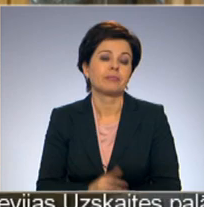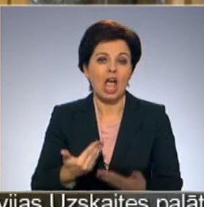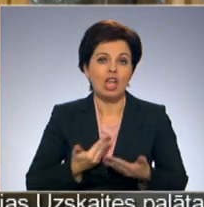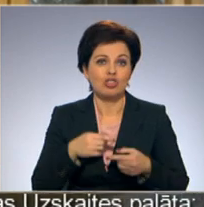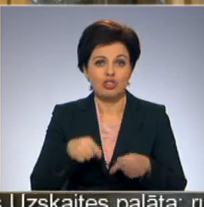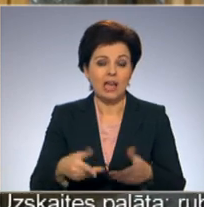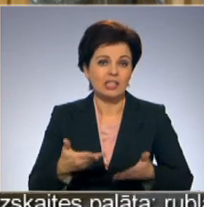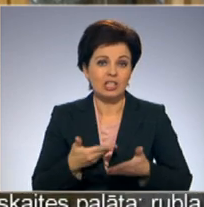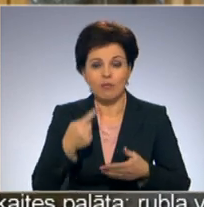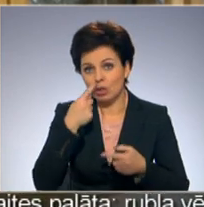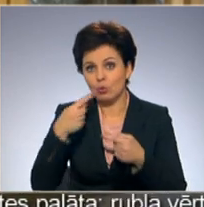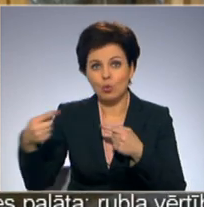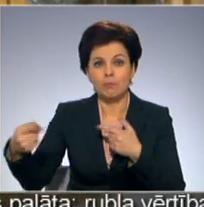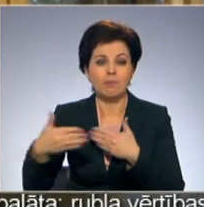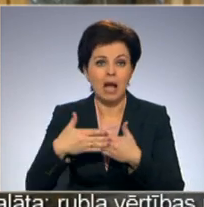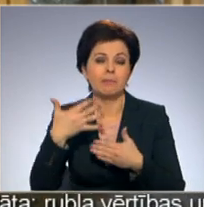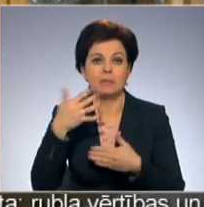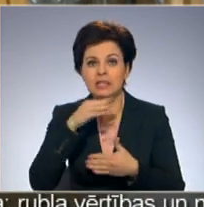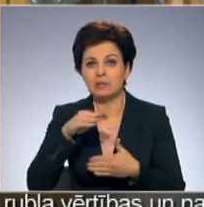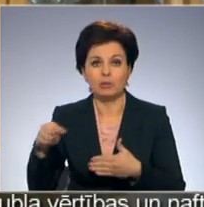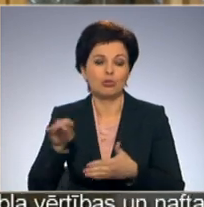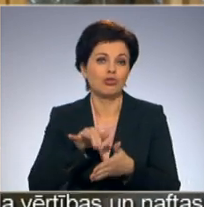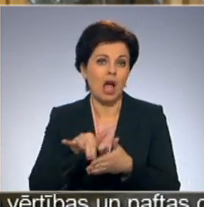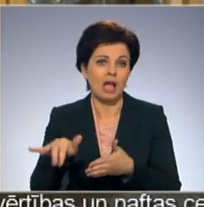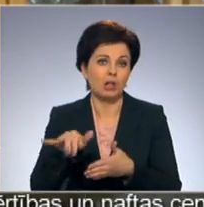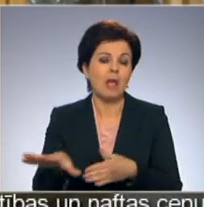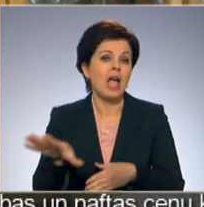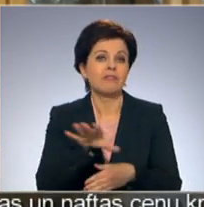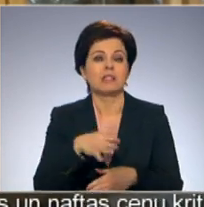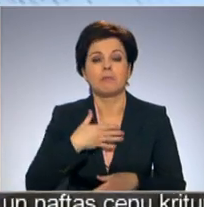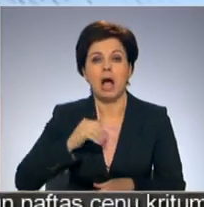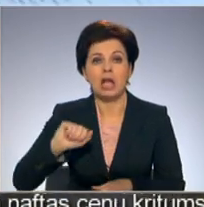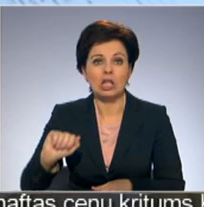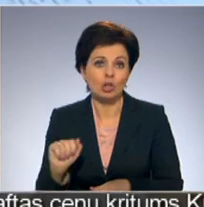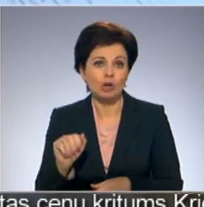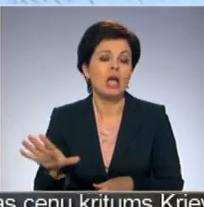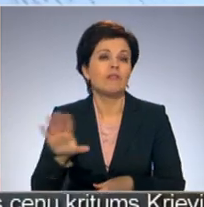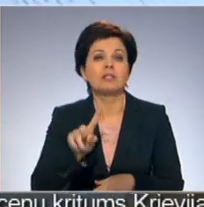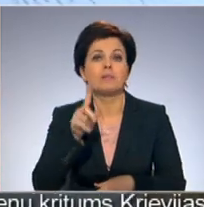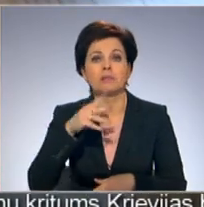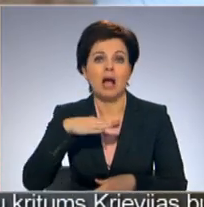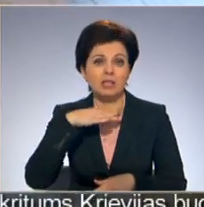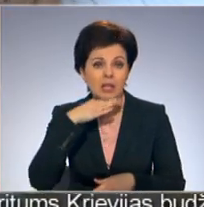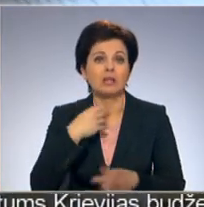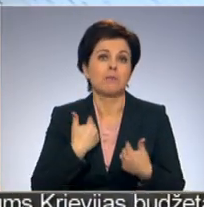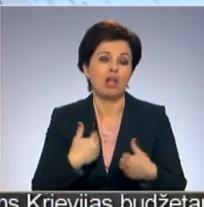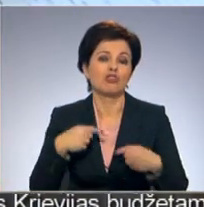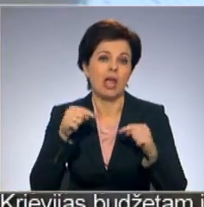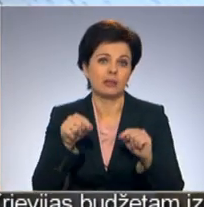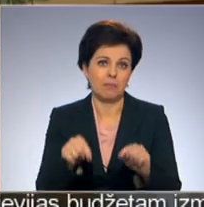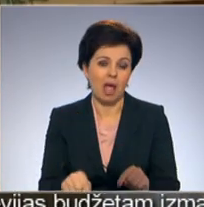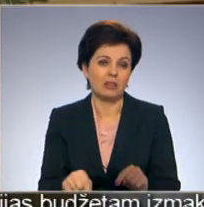Es šeit netālu dzīvoju, 5 minūšu attālumā. Šeit ir visi mani draugi, kopš 1. Klases un man šeit patīk.